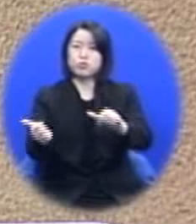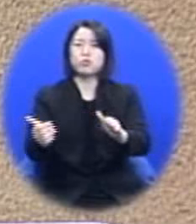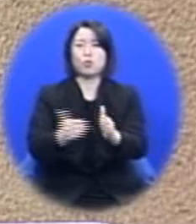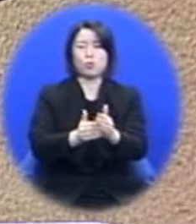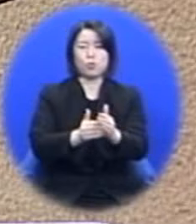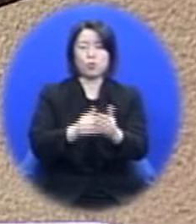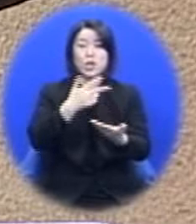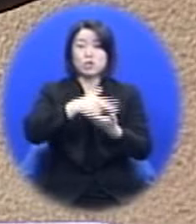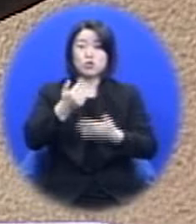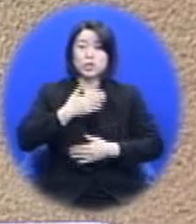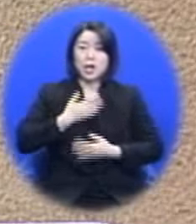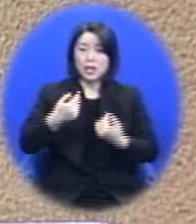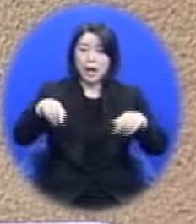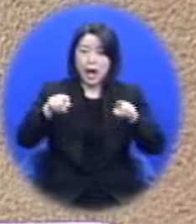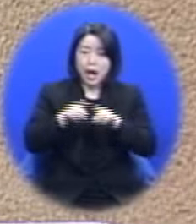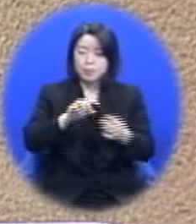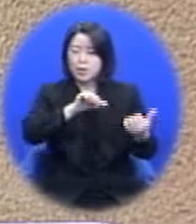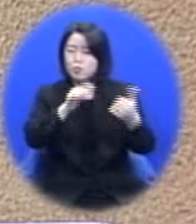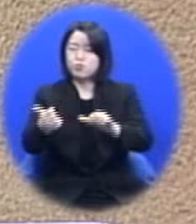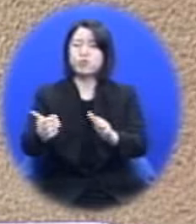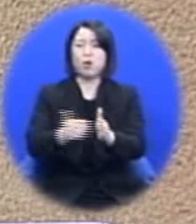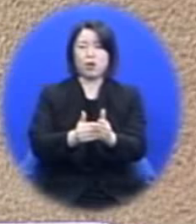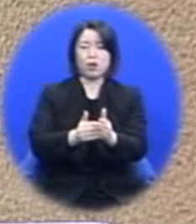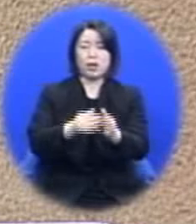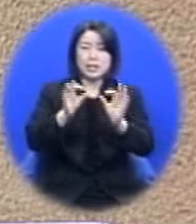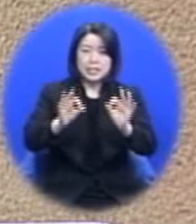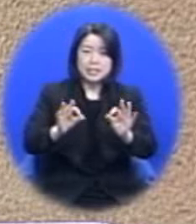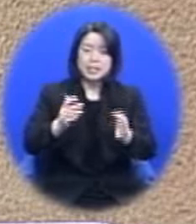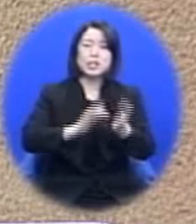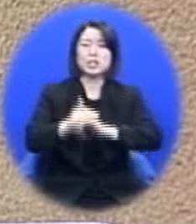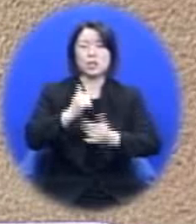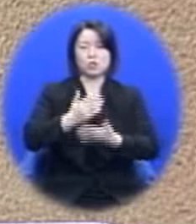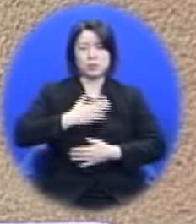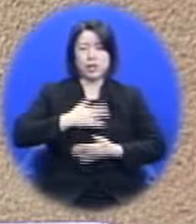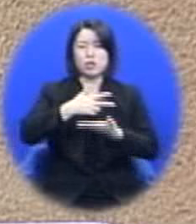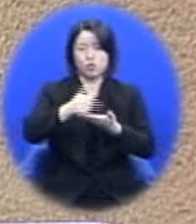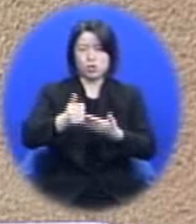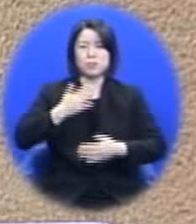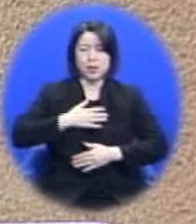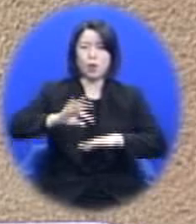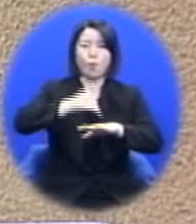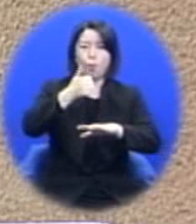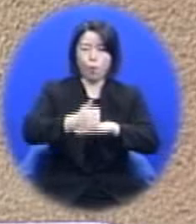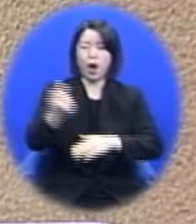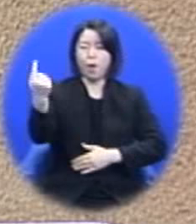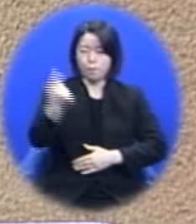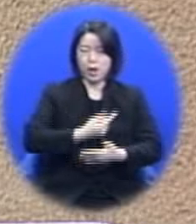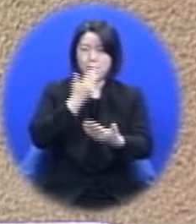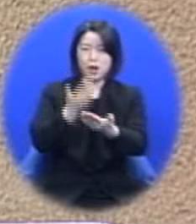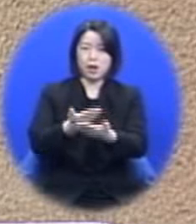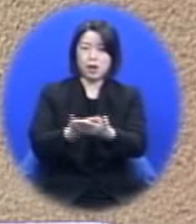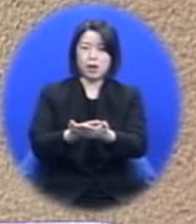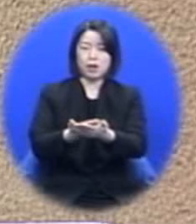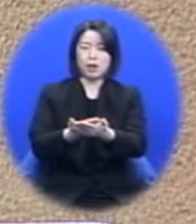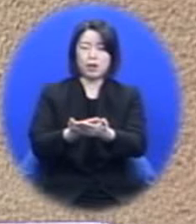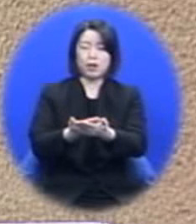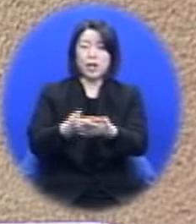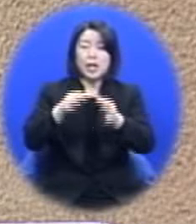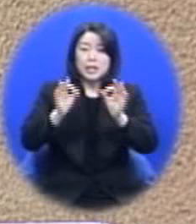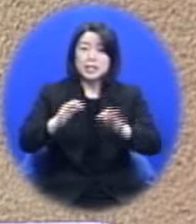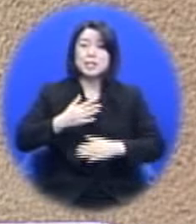나는 죽었어요. 이제는 예수님, 내 주님으로, 내 왕으로 내게 오시옵소서. 이제는